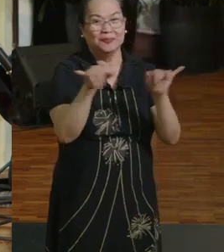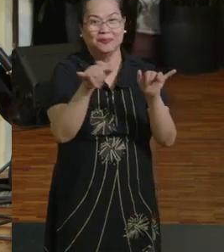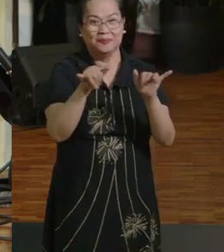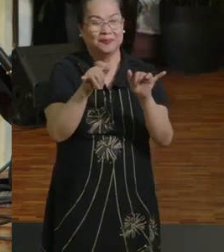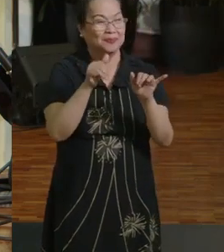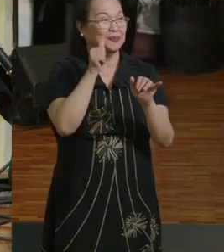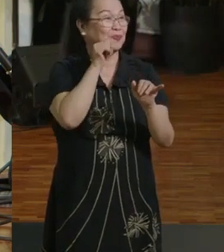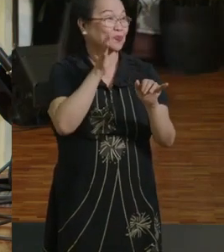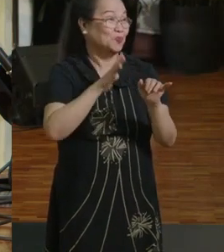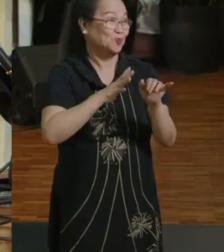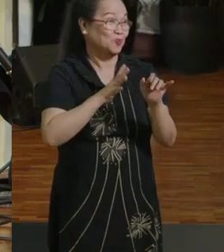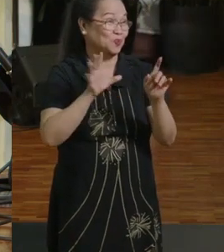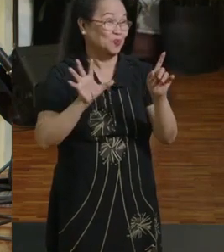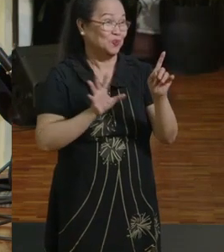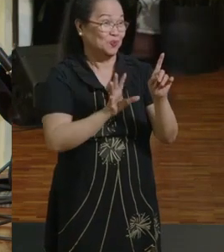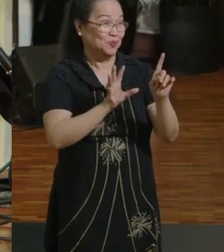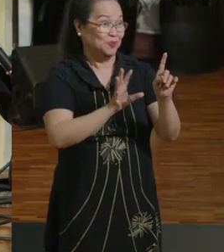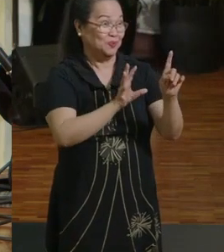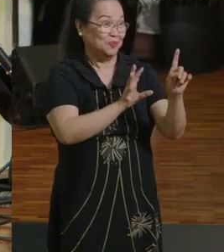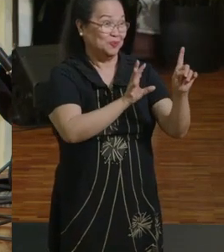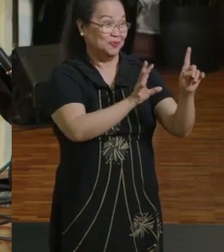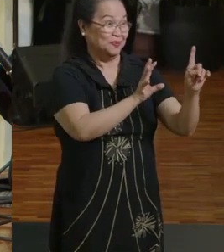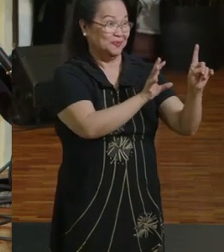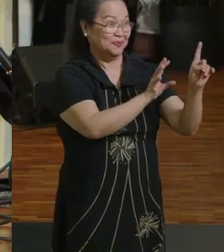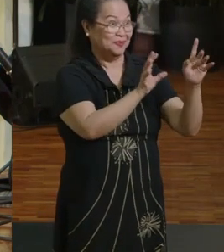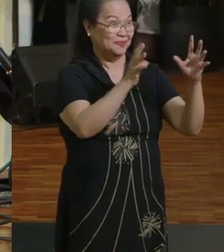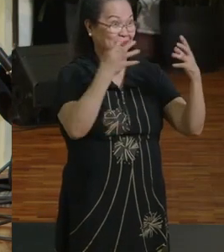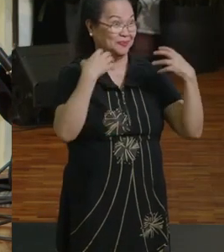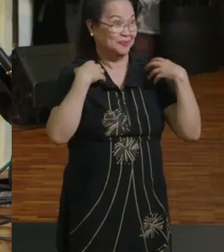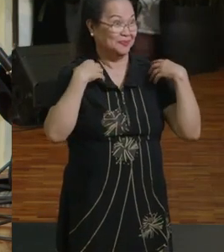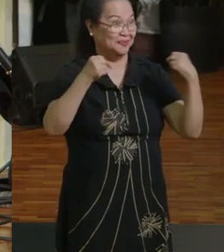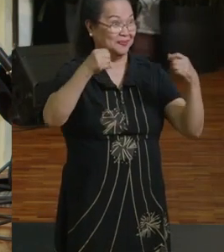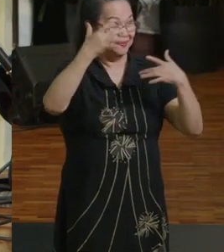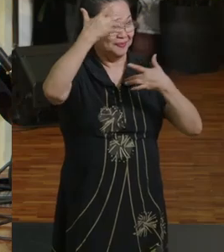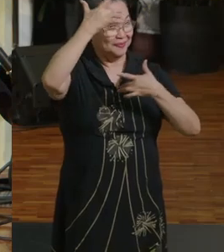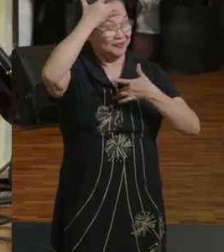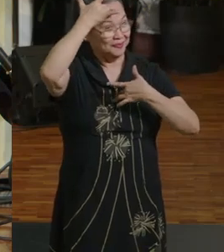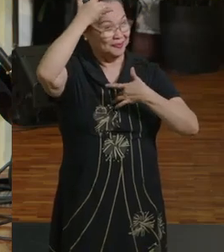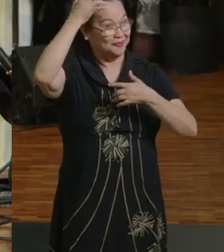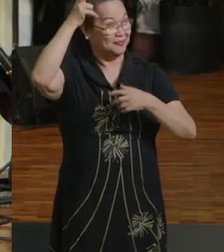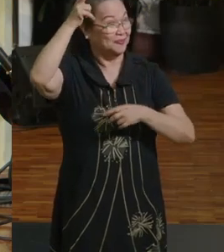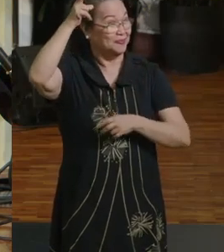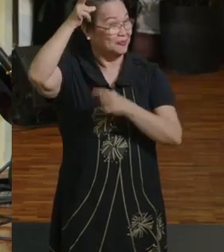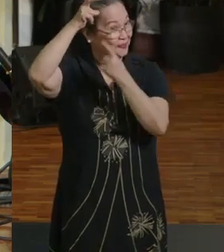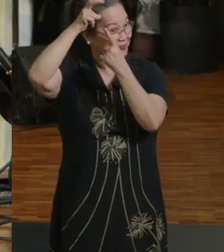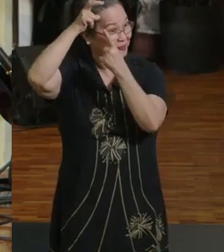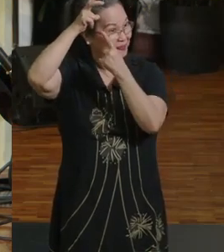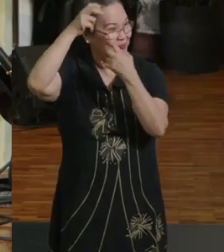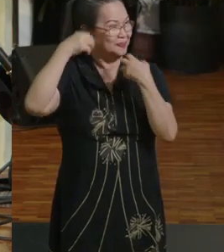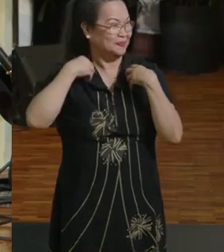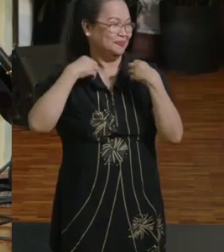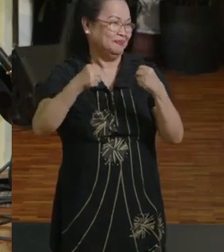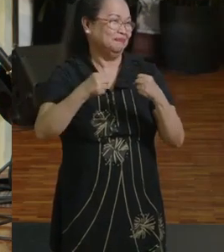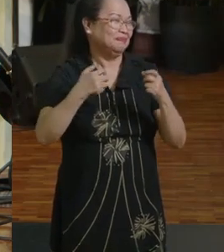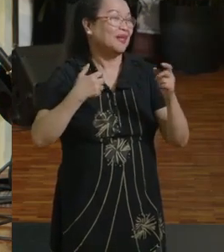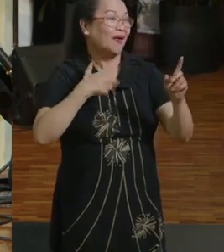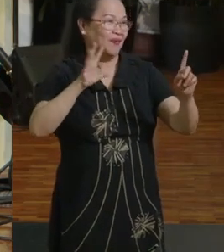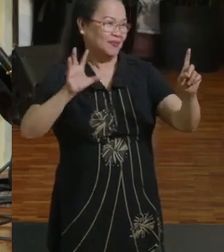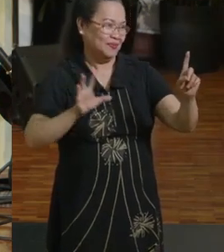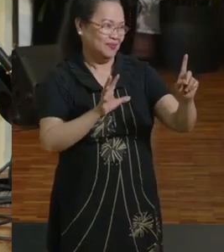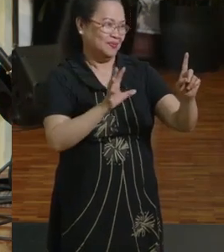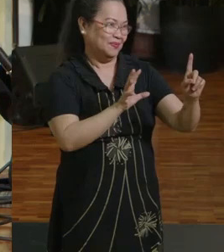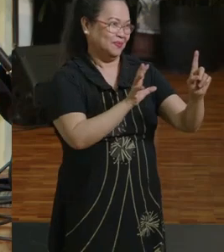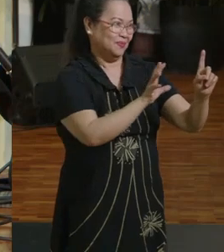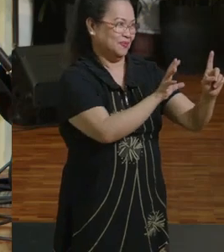some women who had been healed of evil spirits and infirmities. Tapos sa ESV